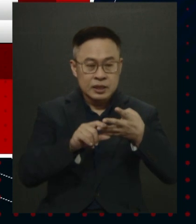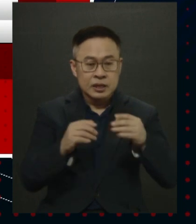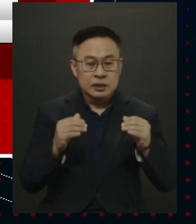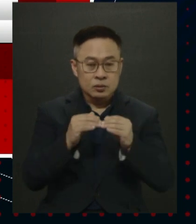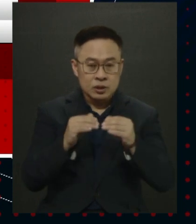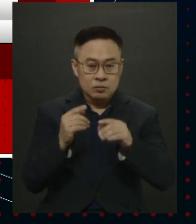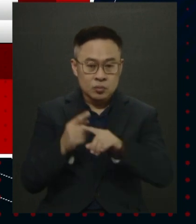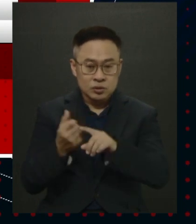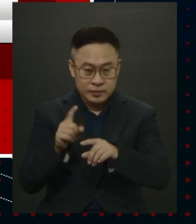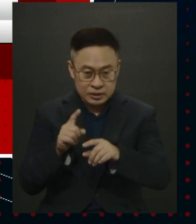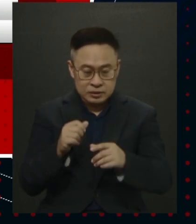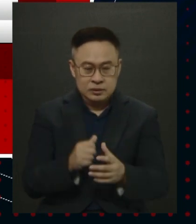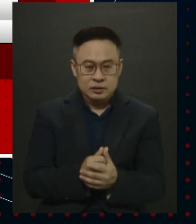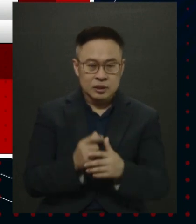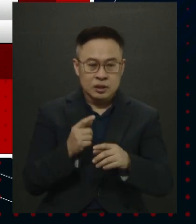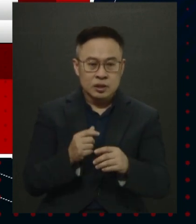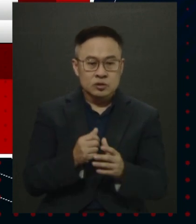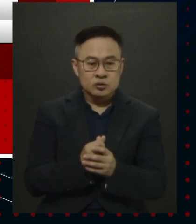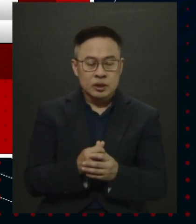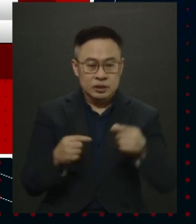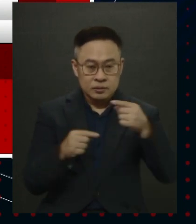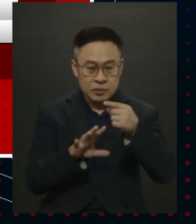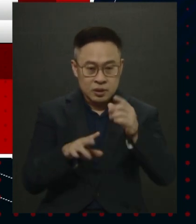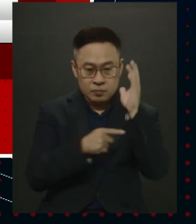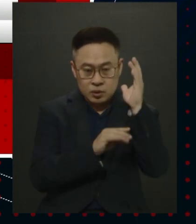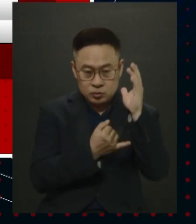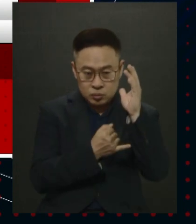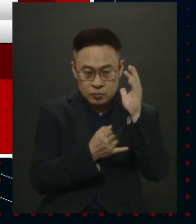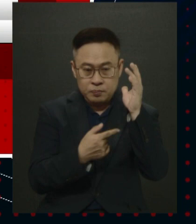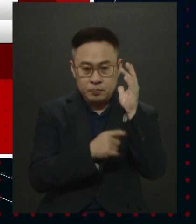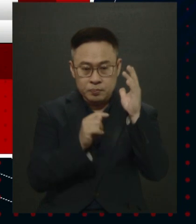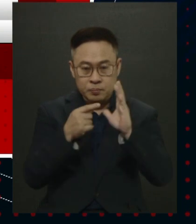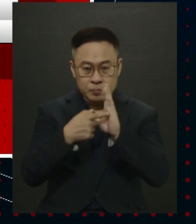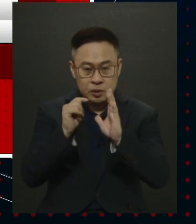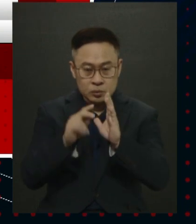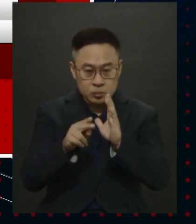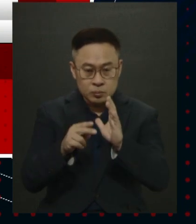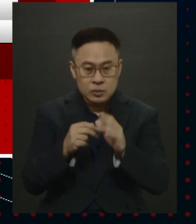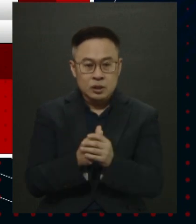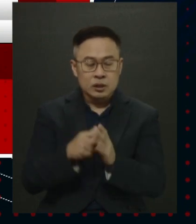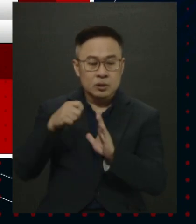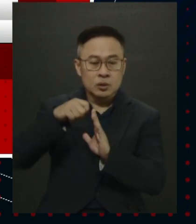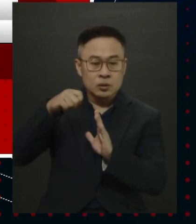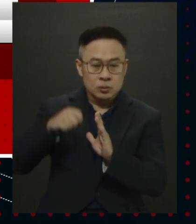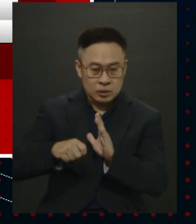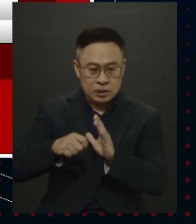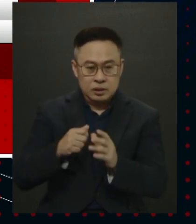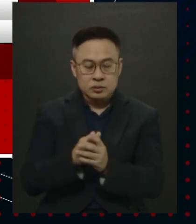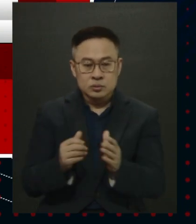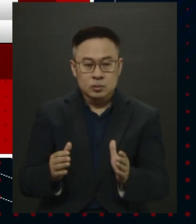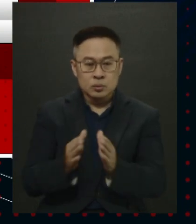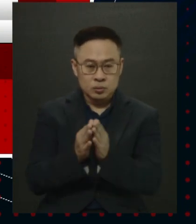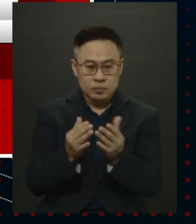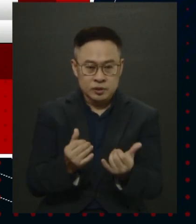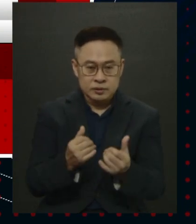11แต้ม 10คะแนนครับมี PTประจวบ BGปทุมแล้วก็น้องใหม่อย่างสวาดแคทนครราชสีมาก็เป็นอีก